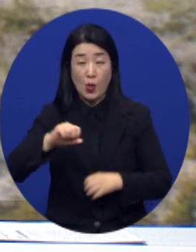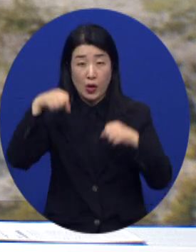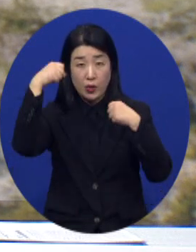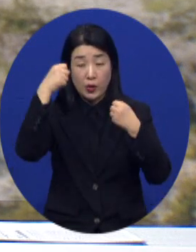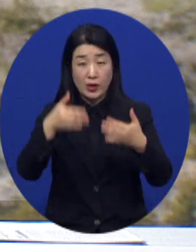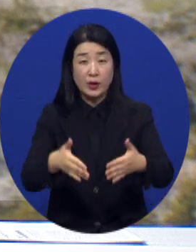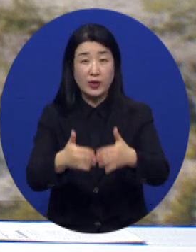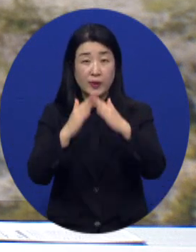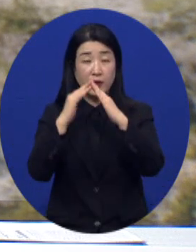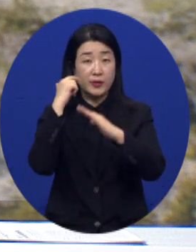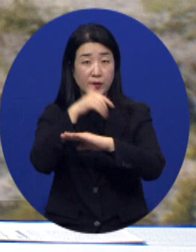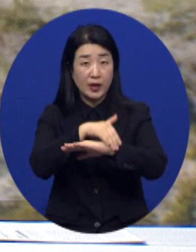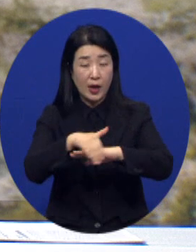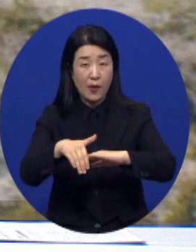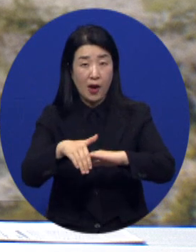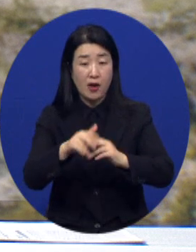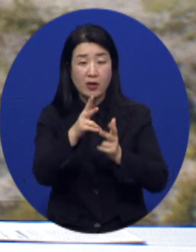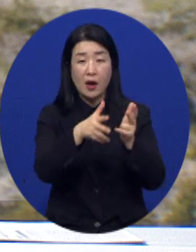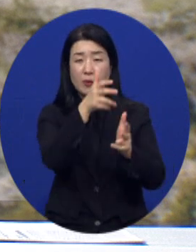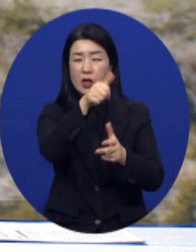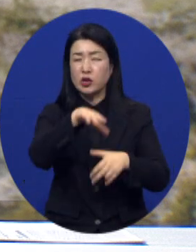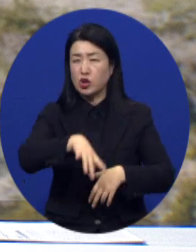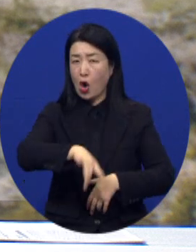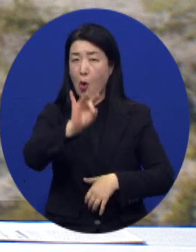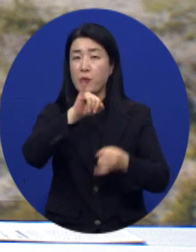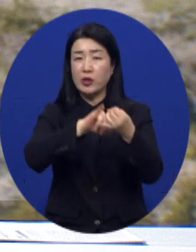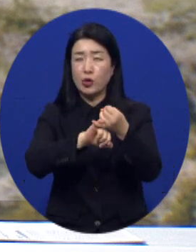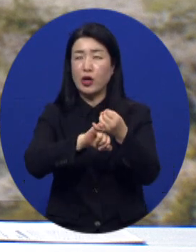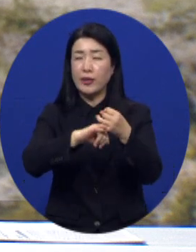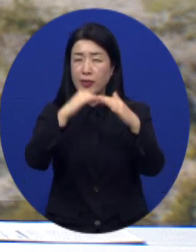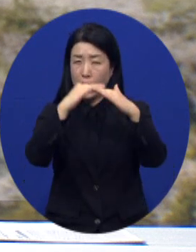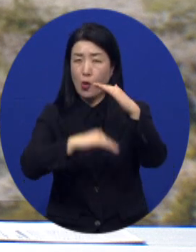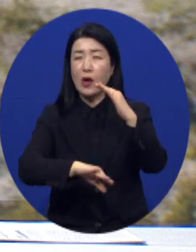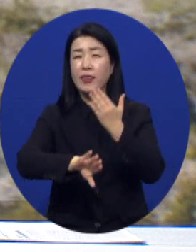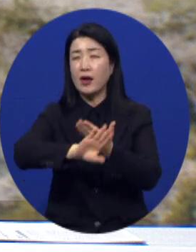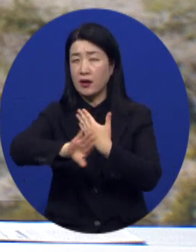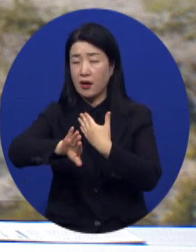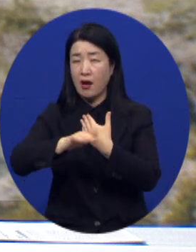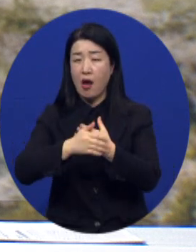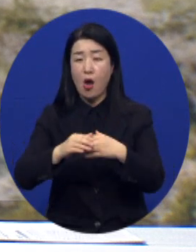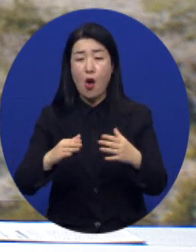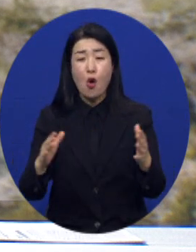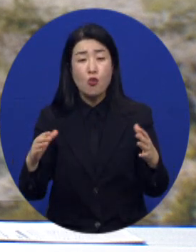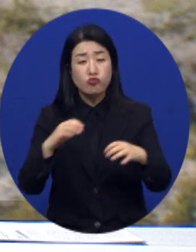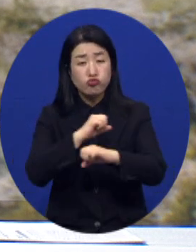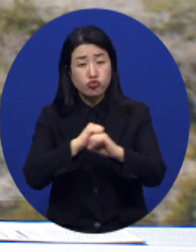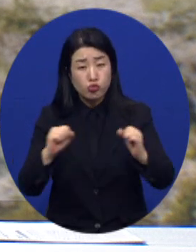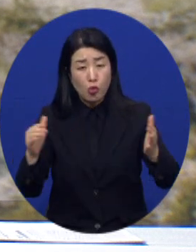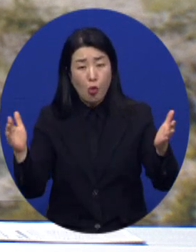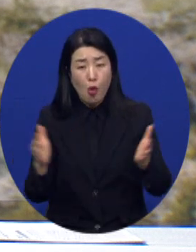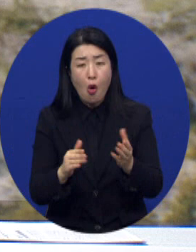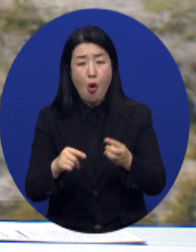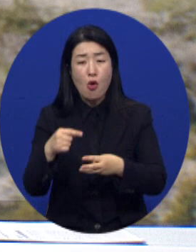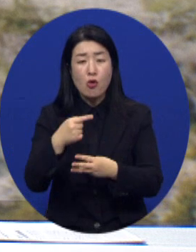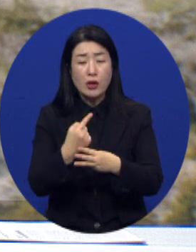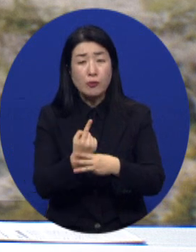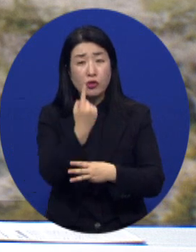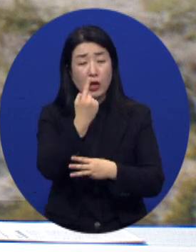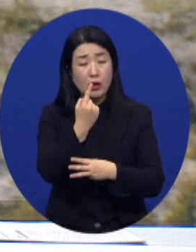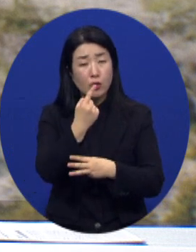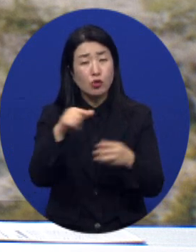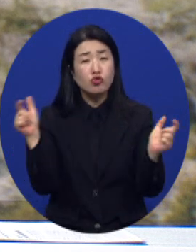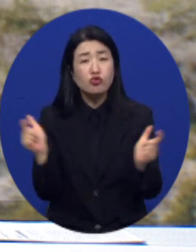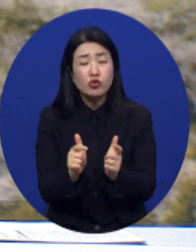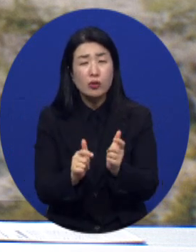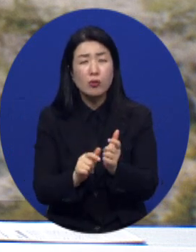있습니다 그런데 사업자가 당초 약속한 내용과 달리 규모를 3분의 1로 줄이는 방안이